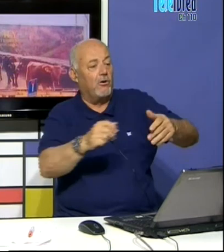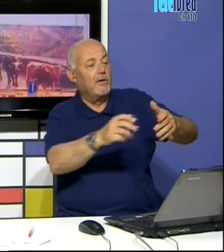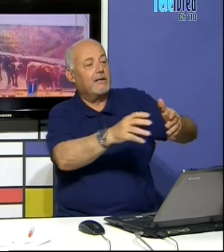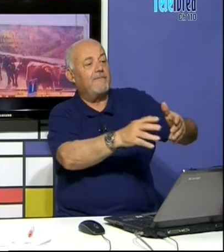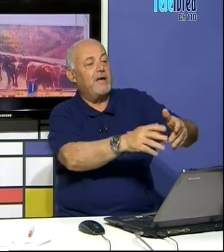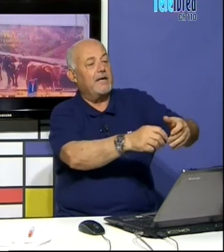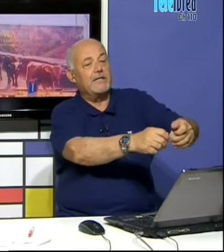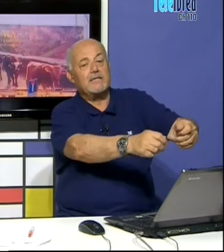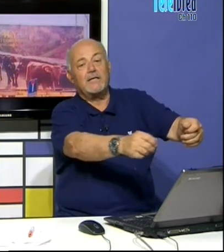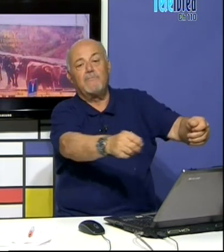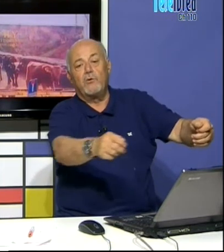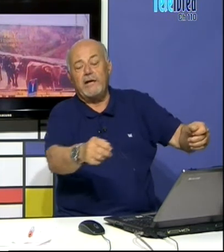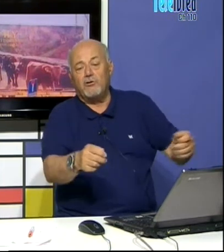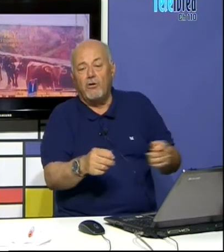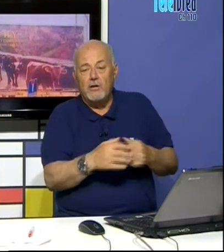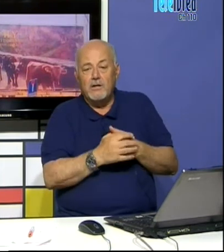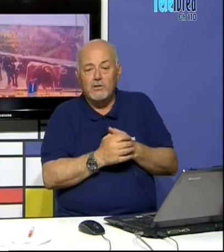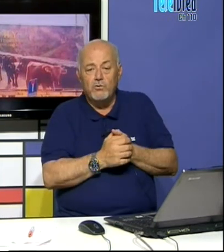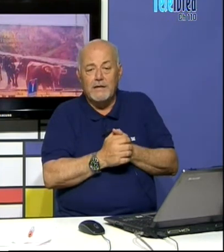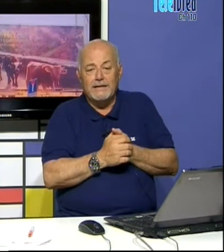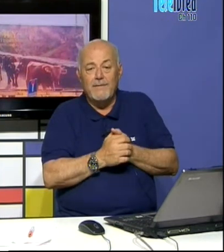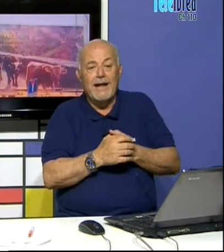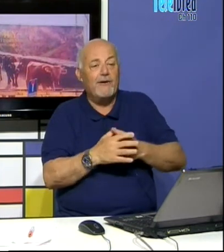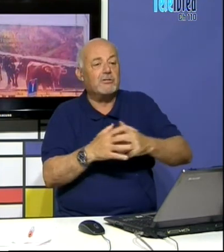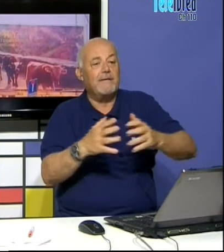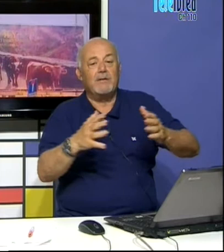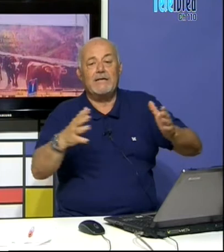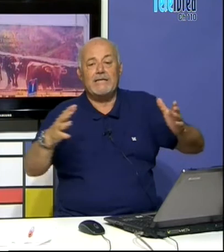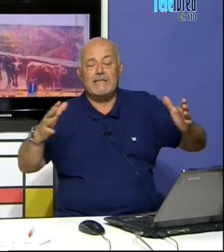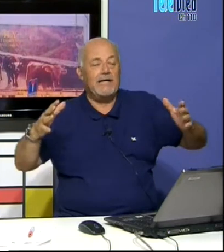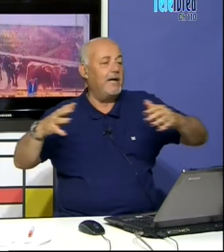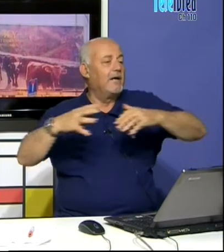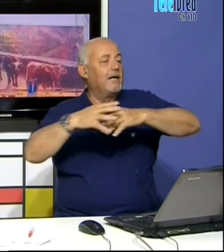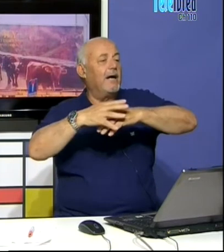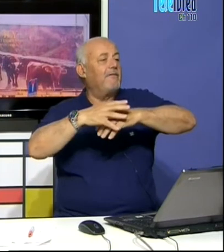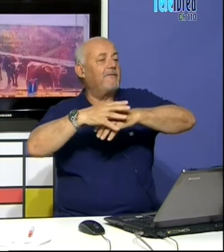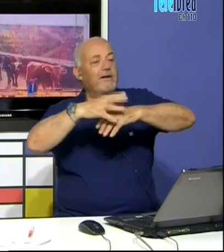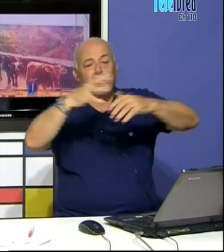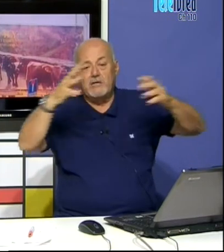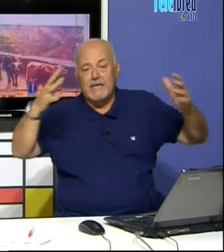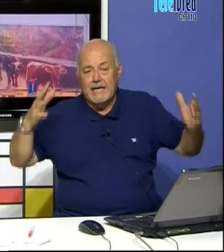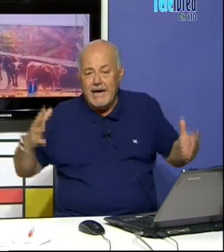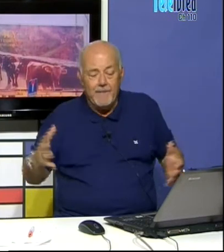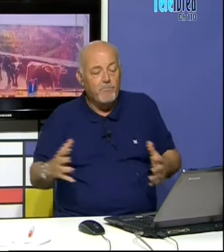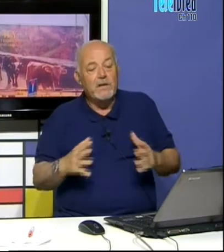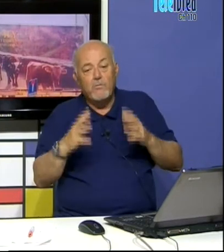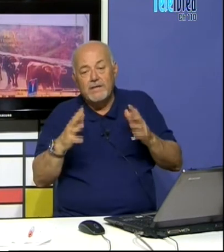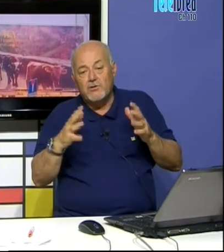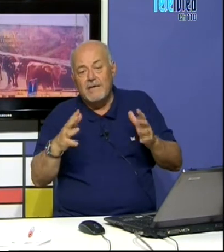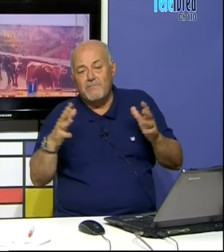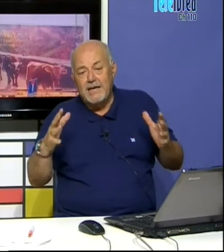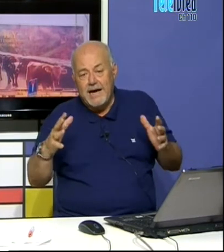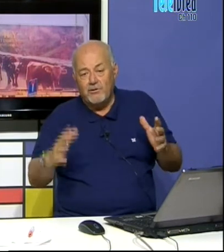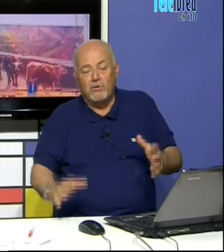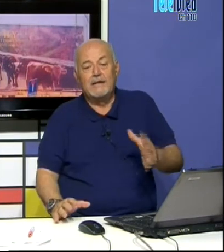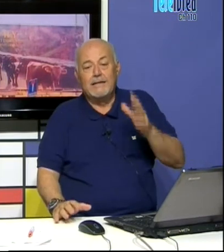giornaletto che viene distribuito sul catamarano sembra di essere avere fatto chissà che. Questo